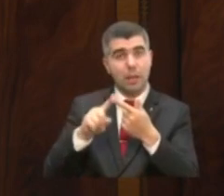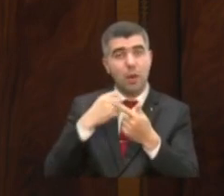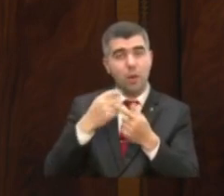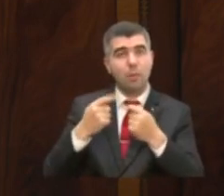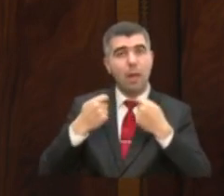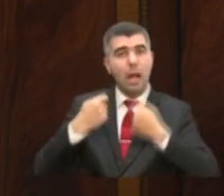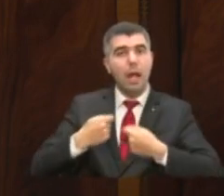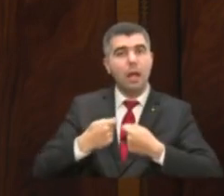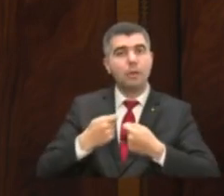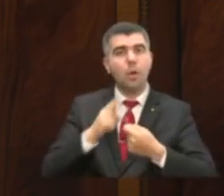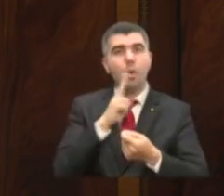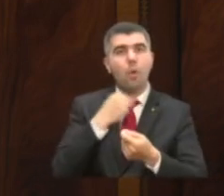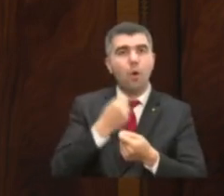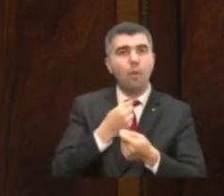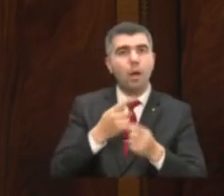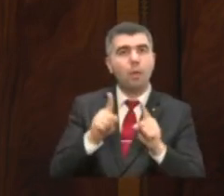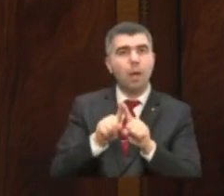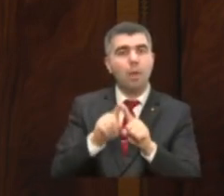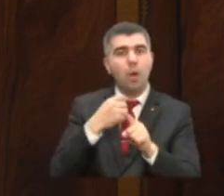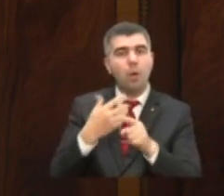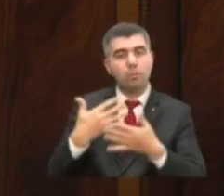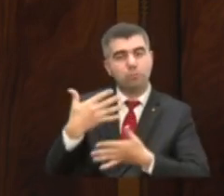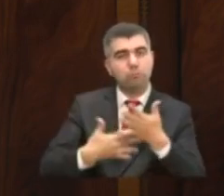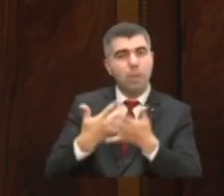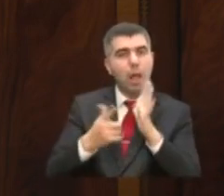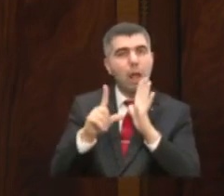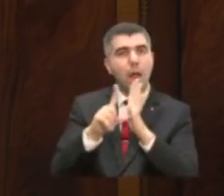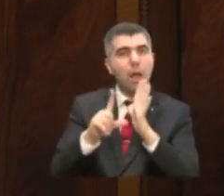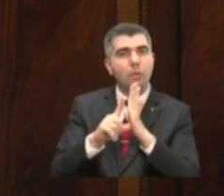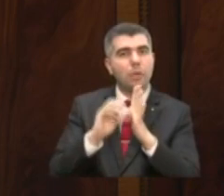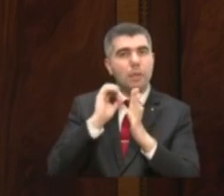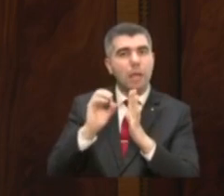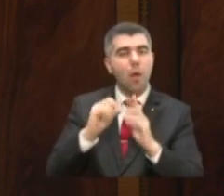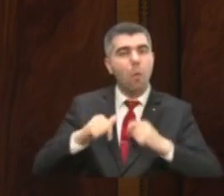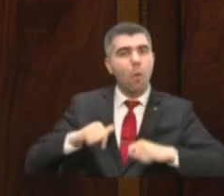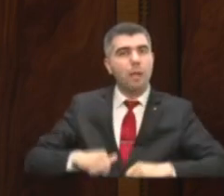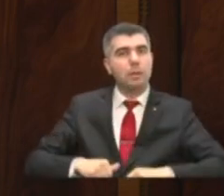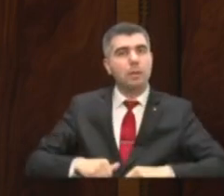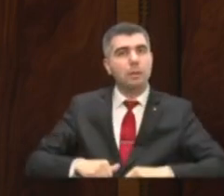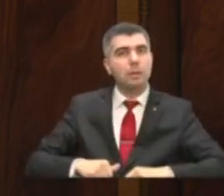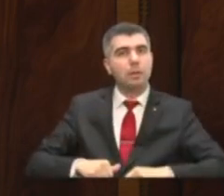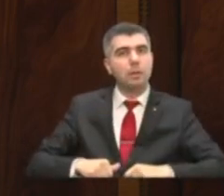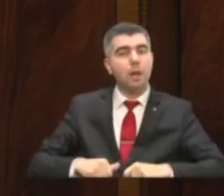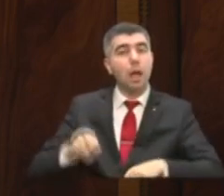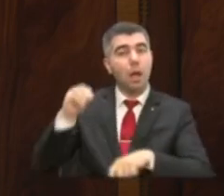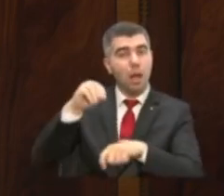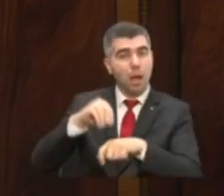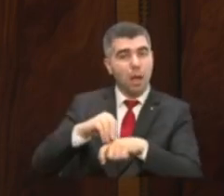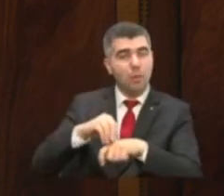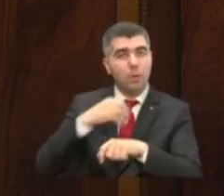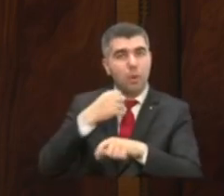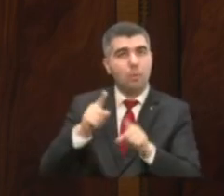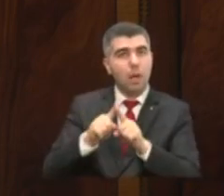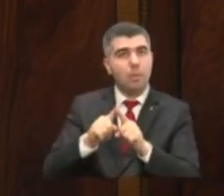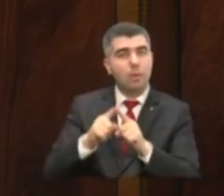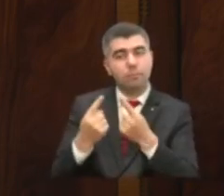البداية هناك ظهائر، هناك مراسيم فوضت هذه الاختصاصات للوزير، وعادة يلفت الاختصاص ما خصش نرجع أنا نعود ناخذها إلا